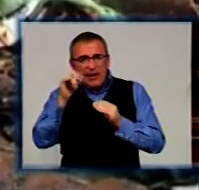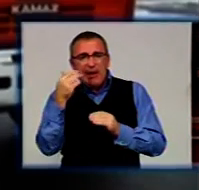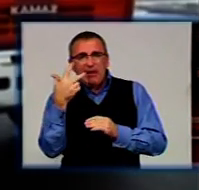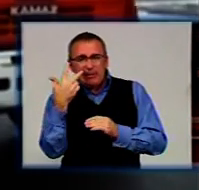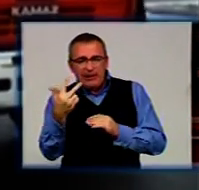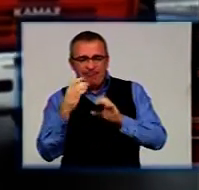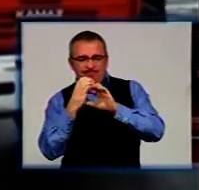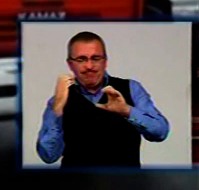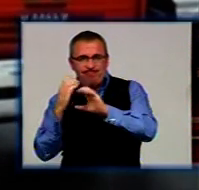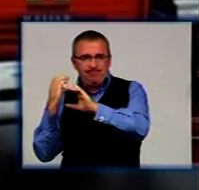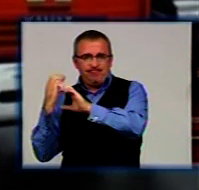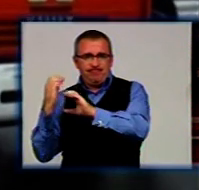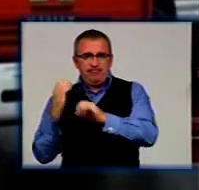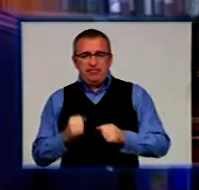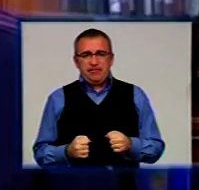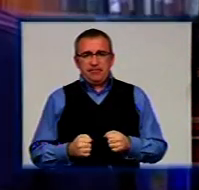машини.